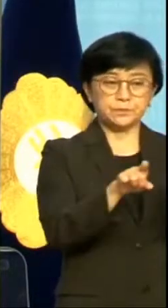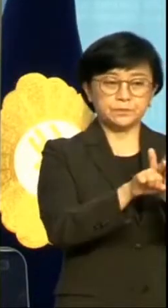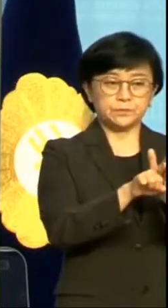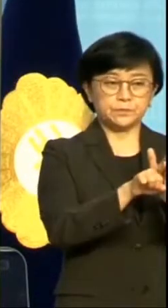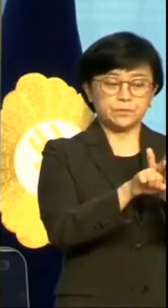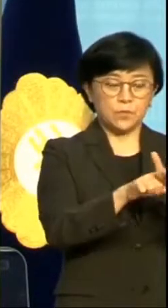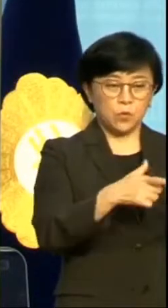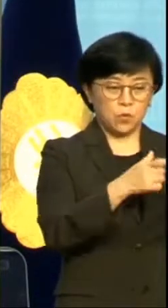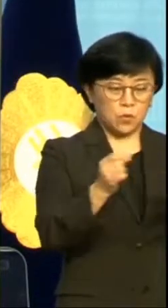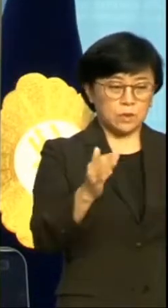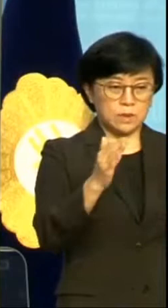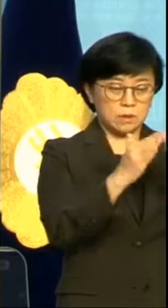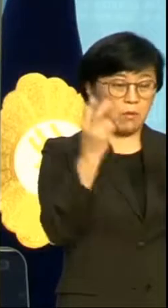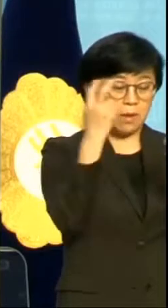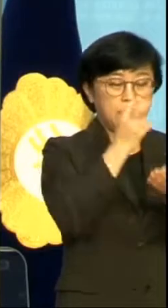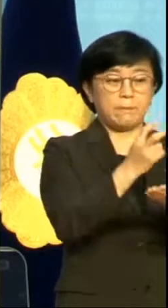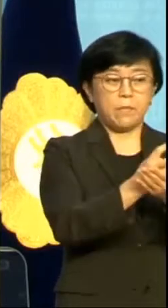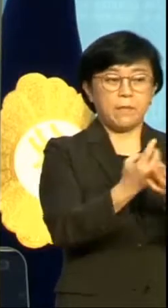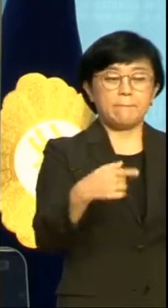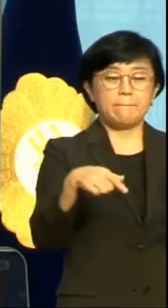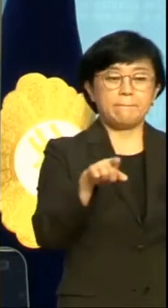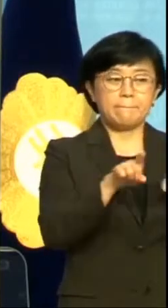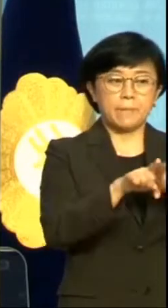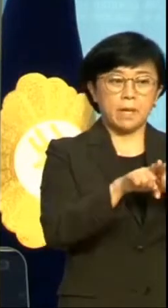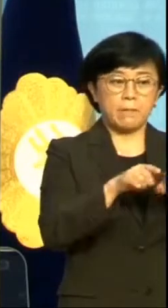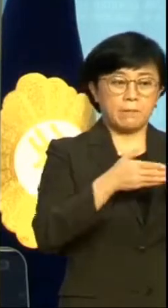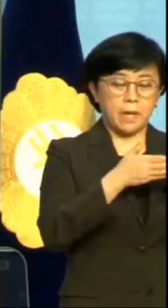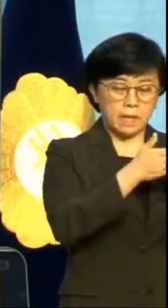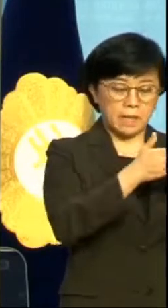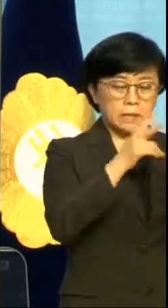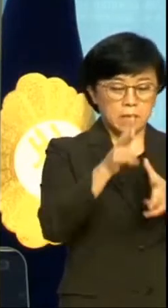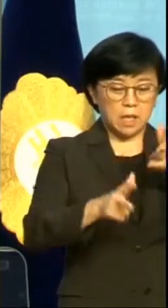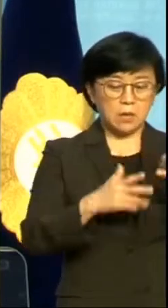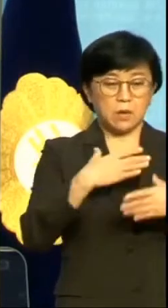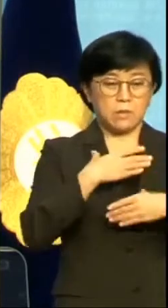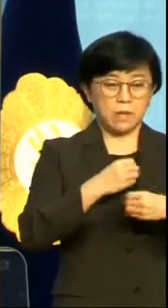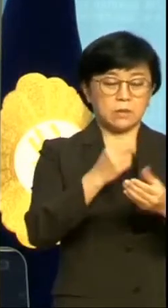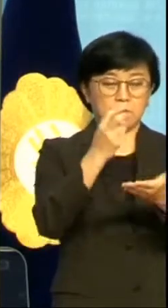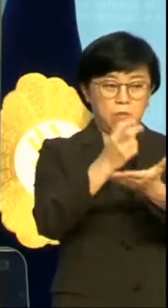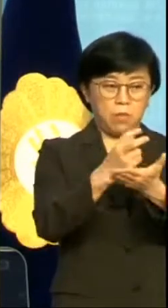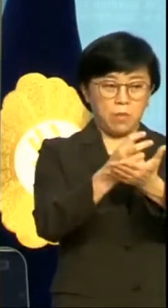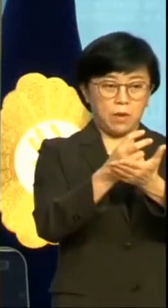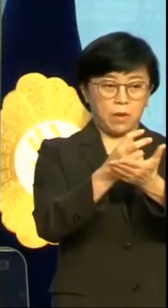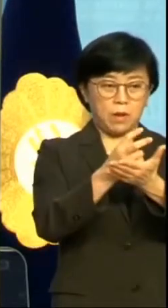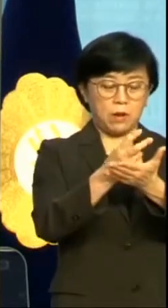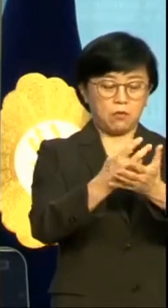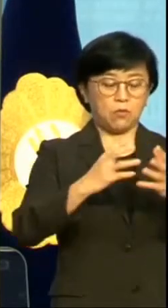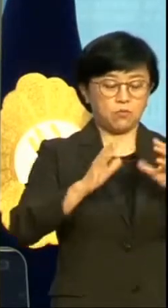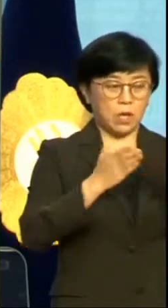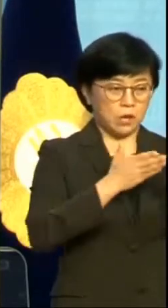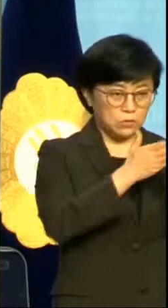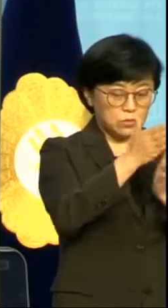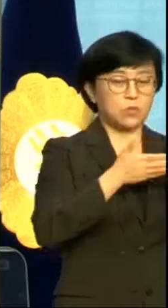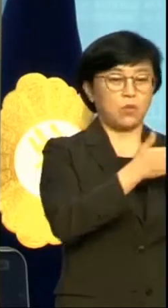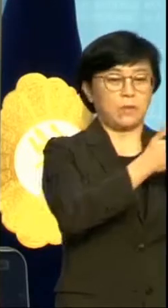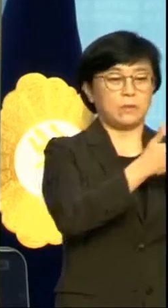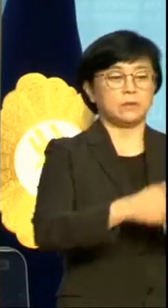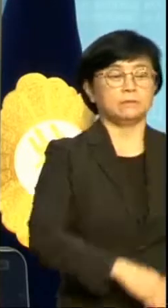동동 주택 관리법과 함께 발휘한 산업안전보건법에 조속한 국회 통과를 촉구합니다